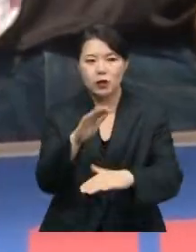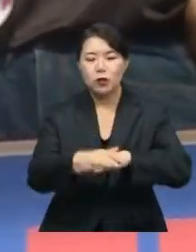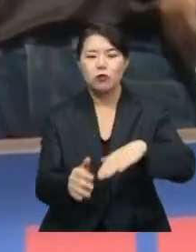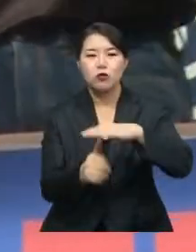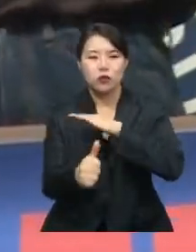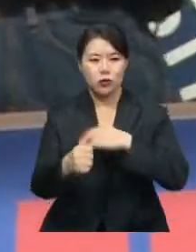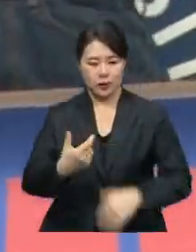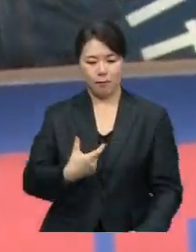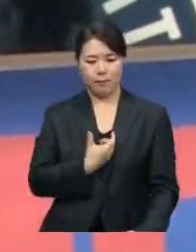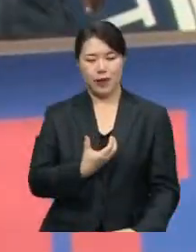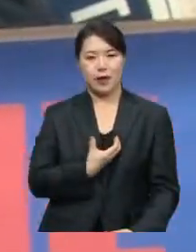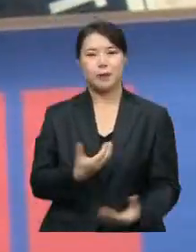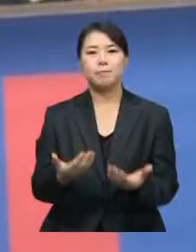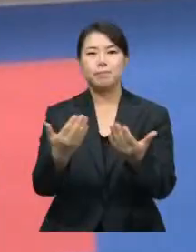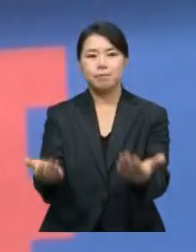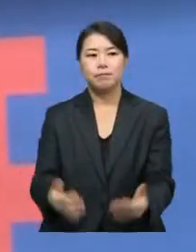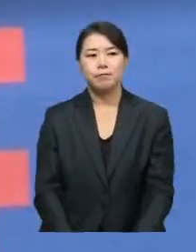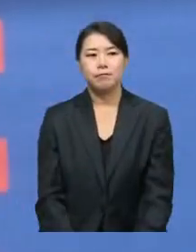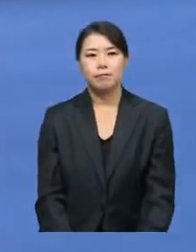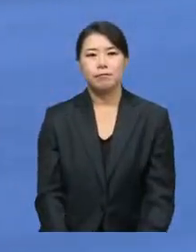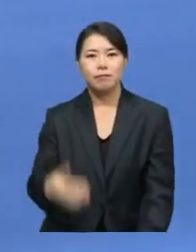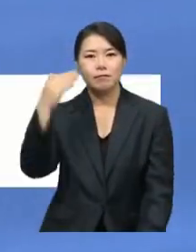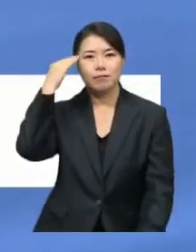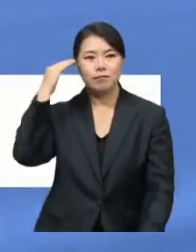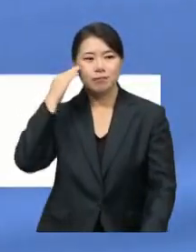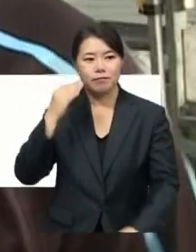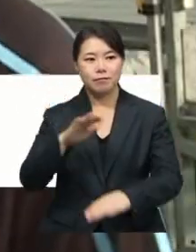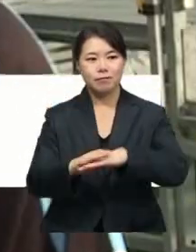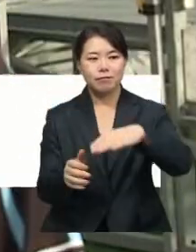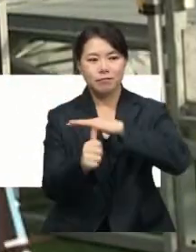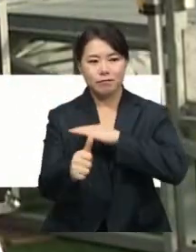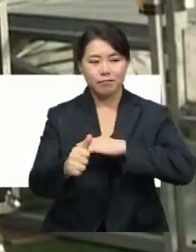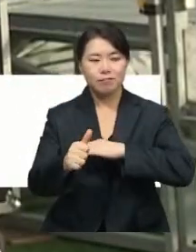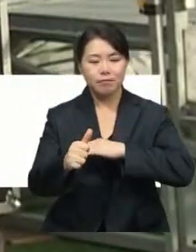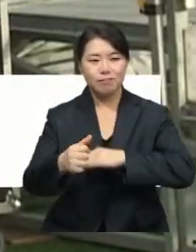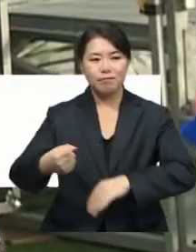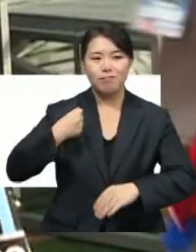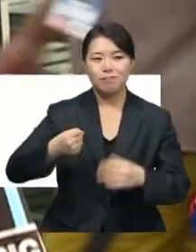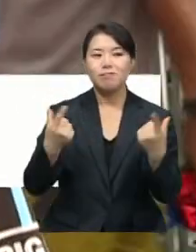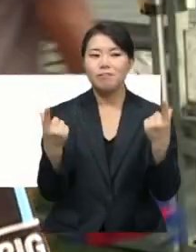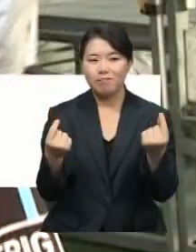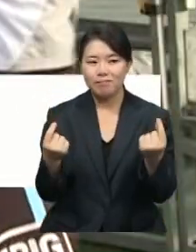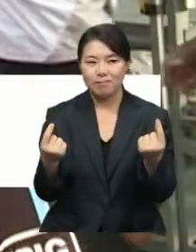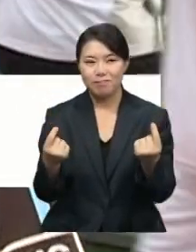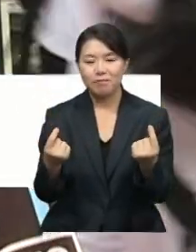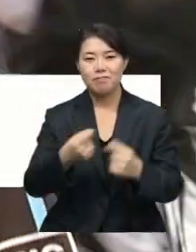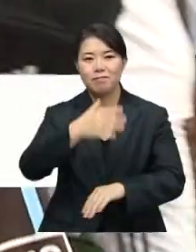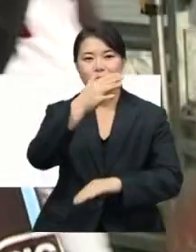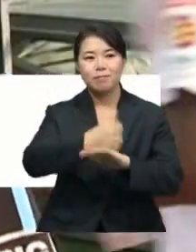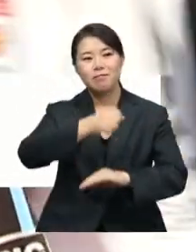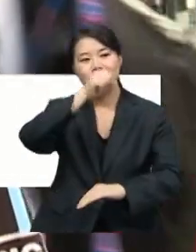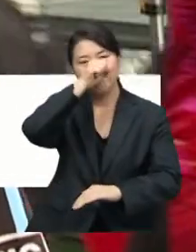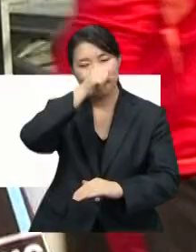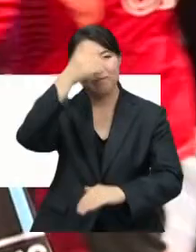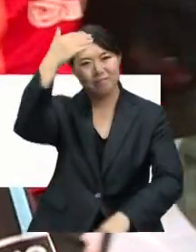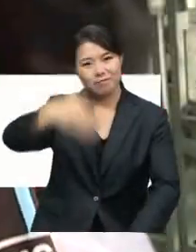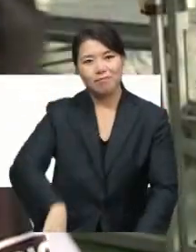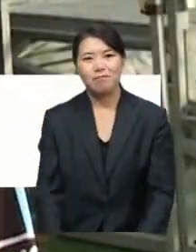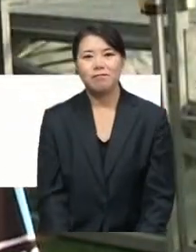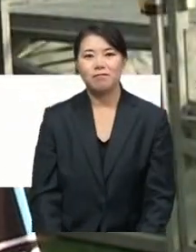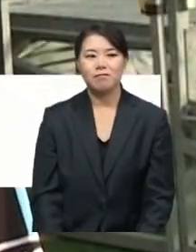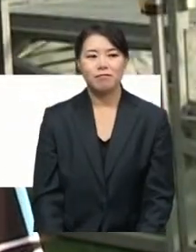메달이 수여됐습니다. 우리 선수들의 실력만큼 어찌됐든 결과를 제가 예상했던 결과를 낸 것 같아서 다행이라고